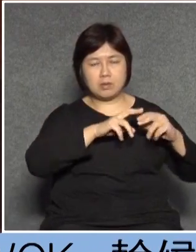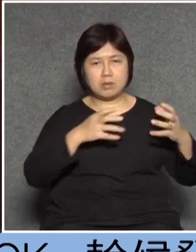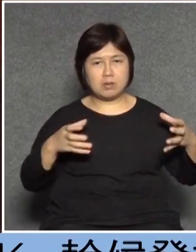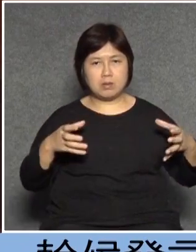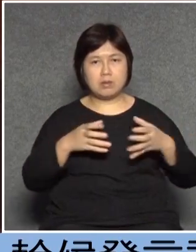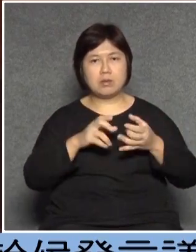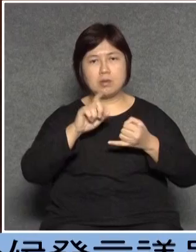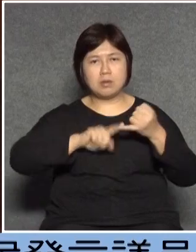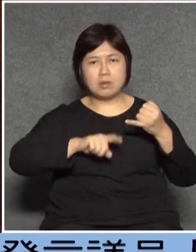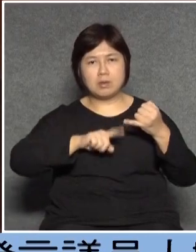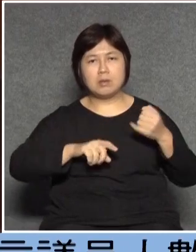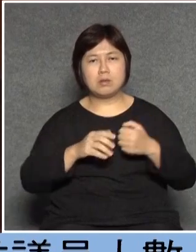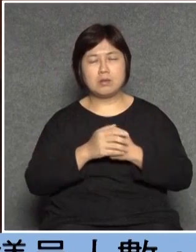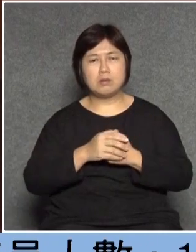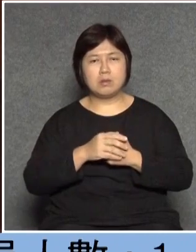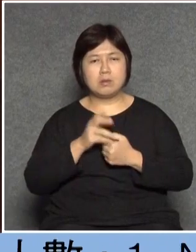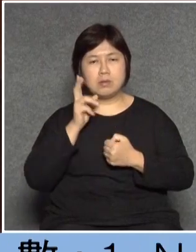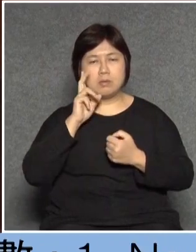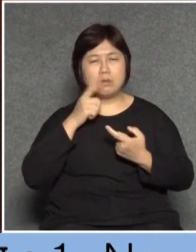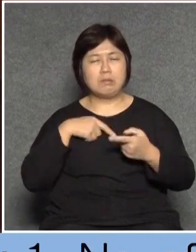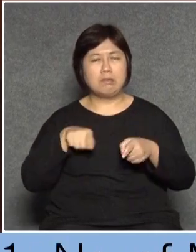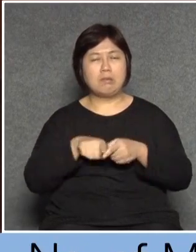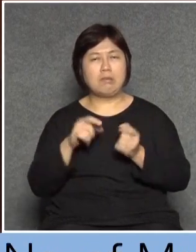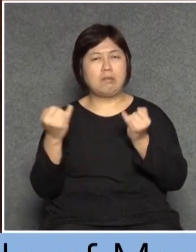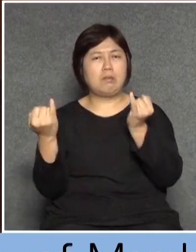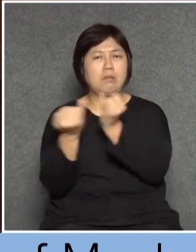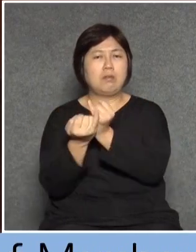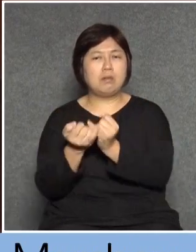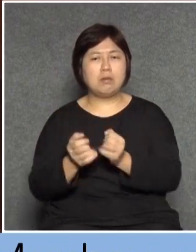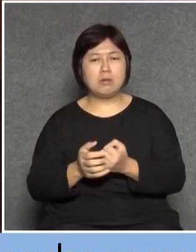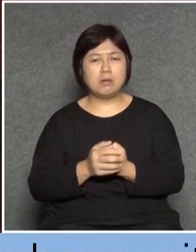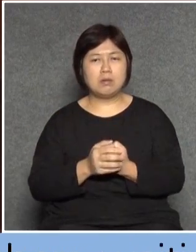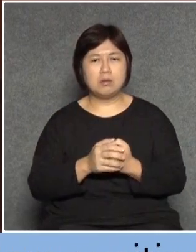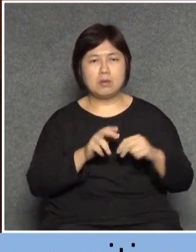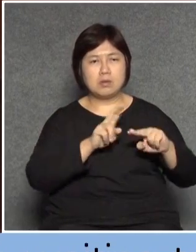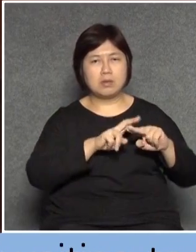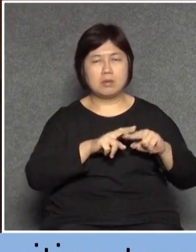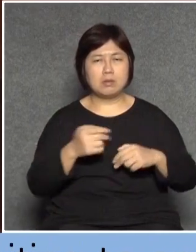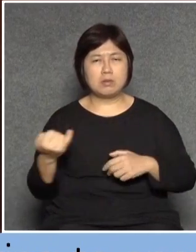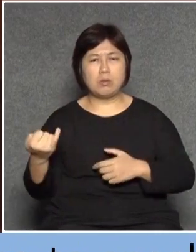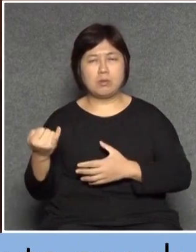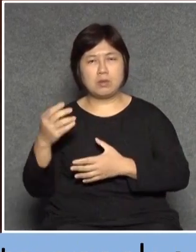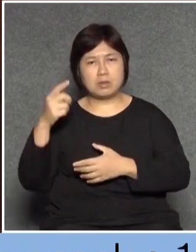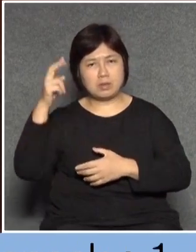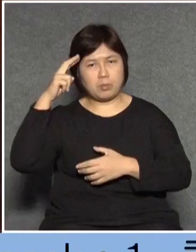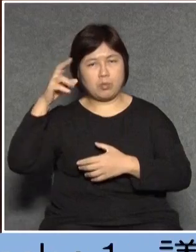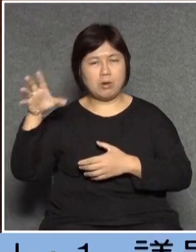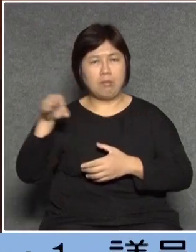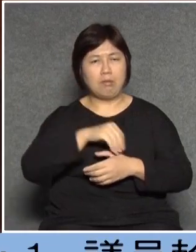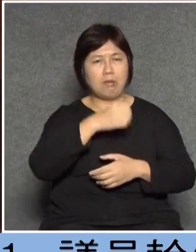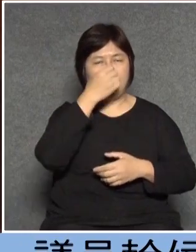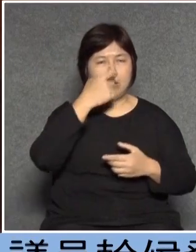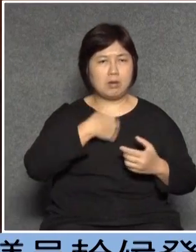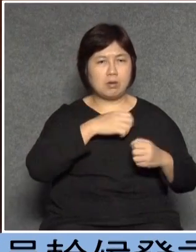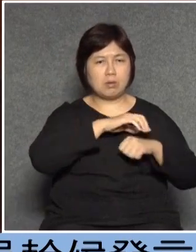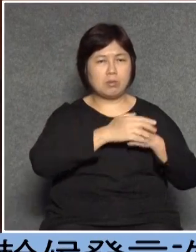就是，講句難聽啲就是同流合污，將中國嗰套惡習帶嚟香港，損害香港國際